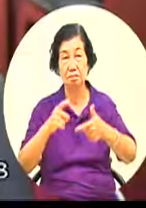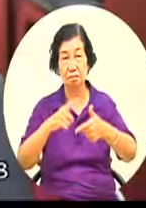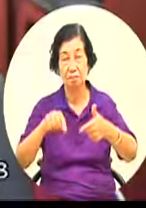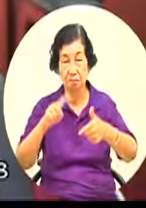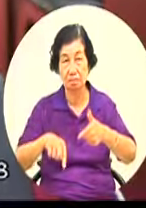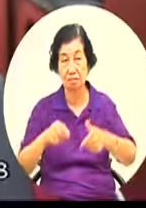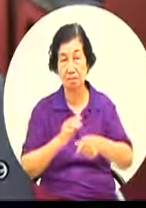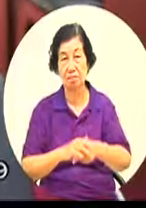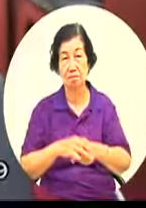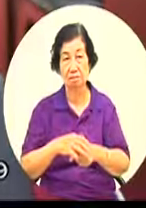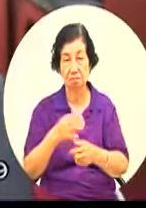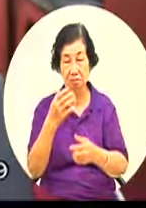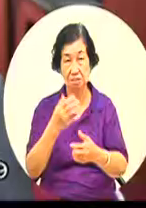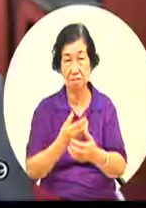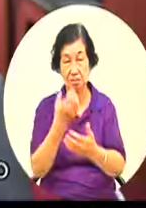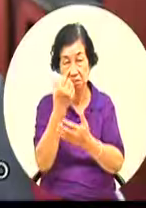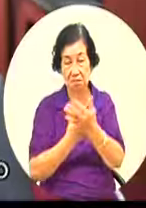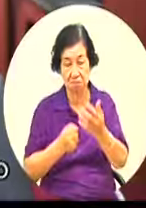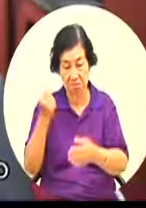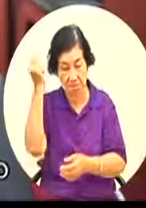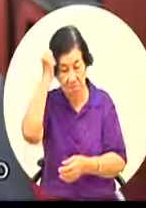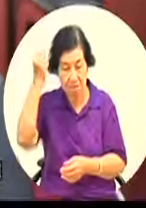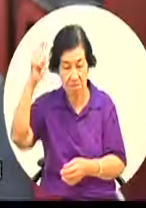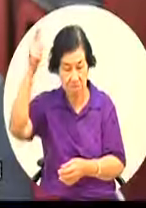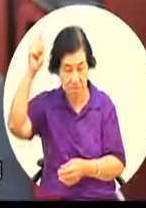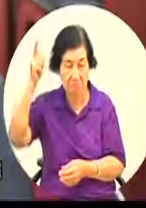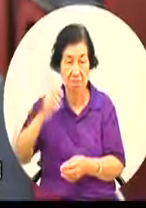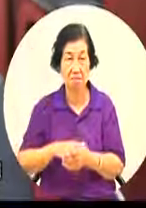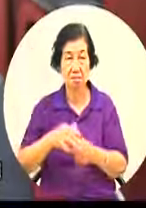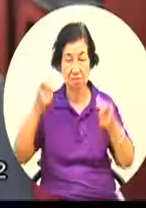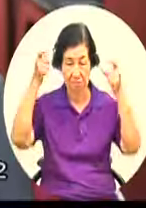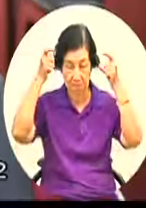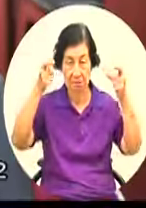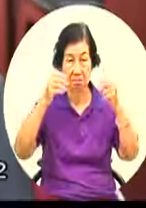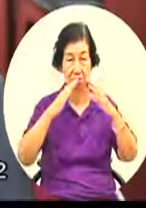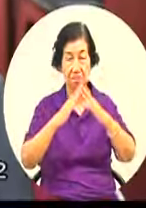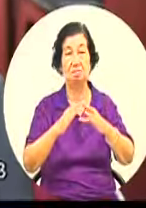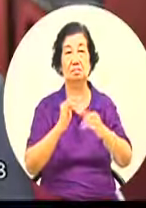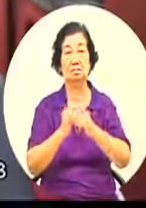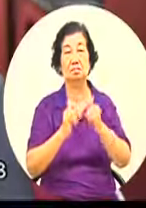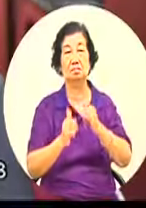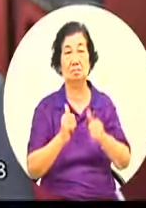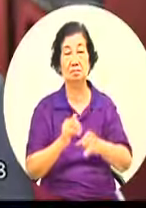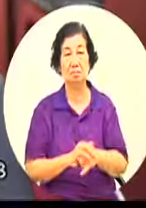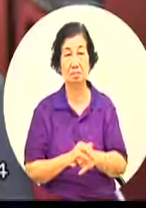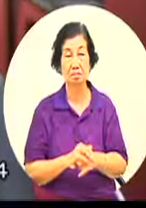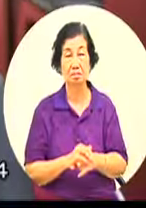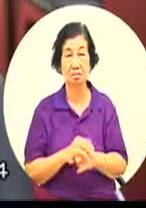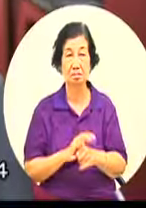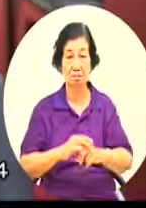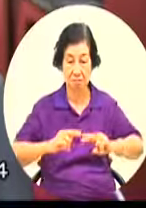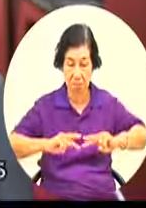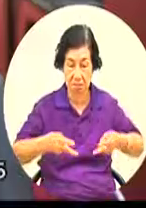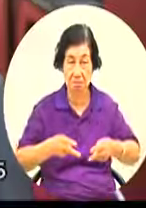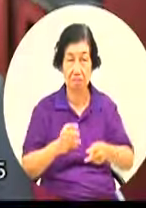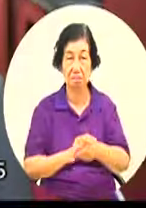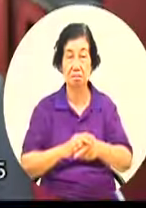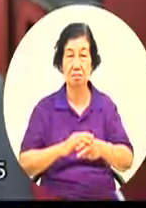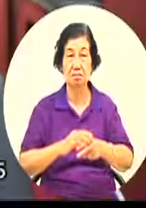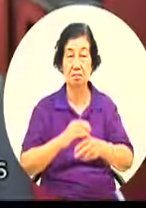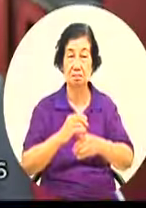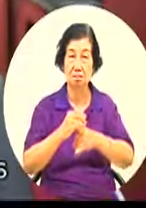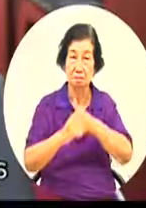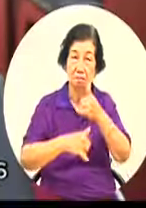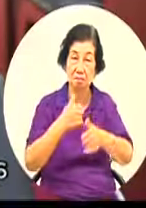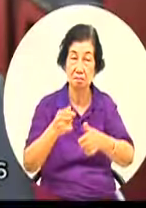一些记忆，属于我们高雄人在地的记忆，给我们高雄市民。你做活化，我们会更感谢你。我举